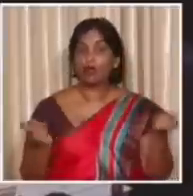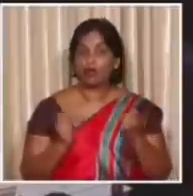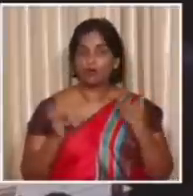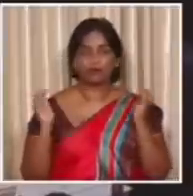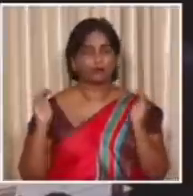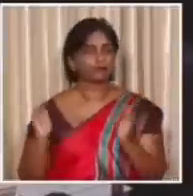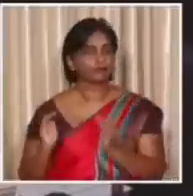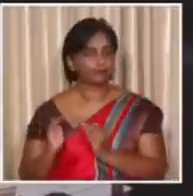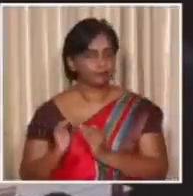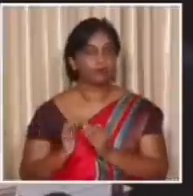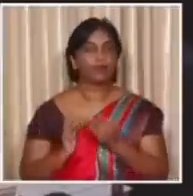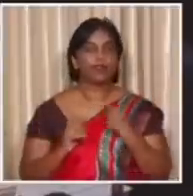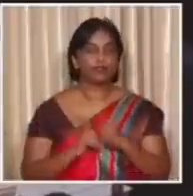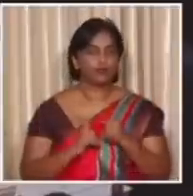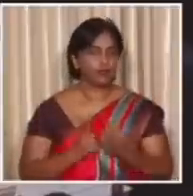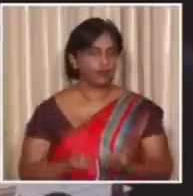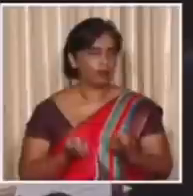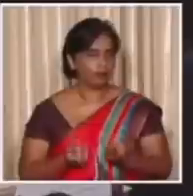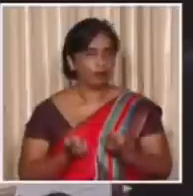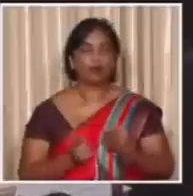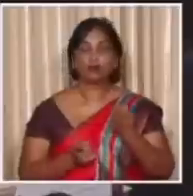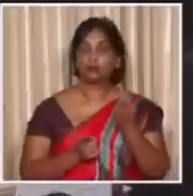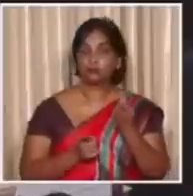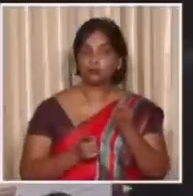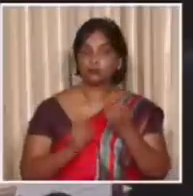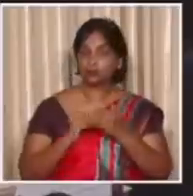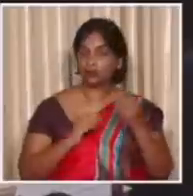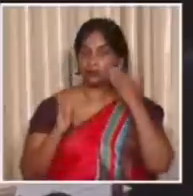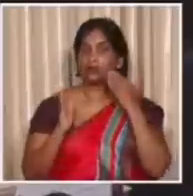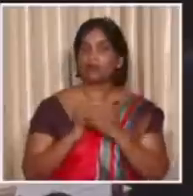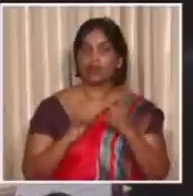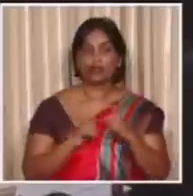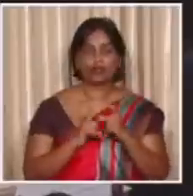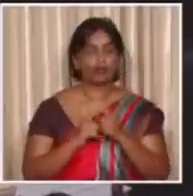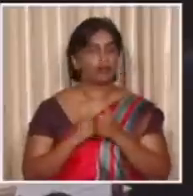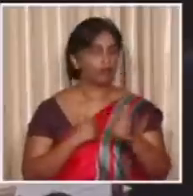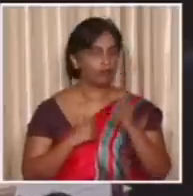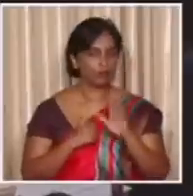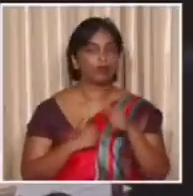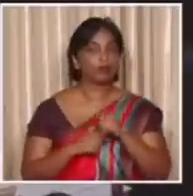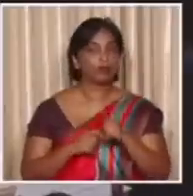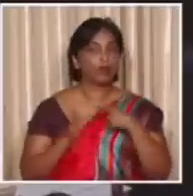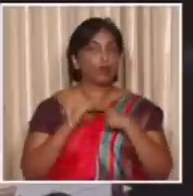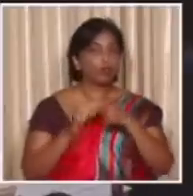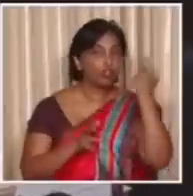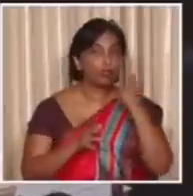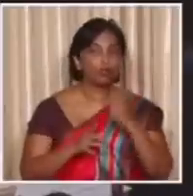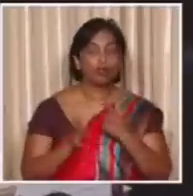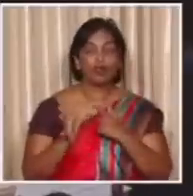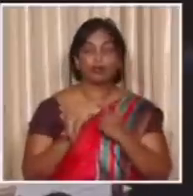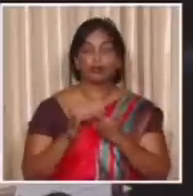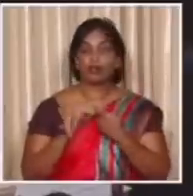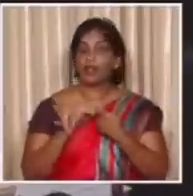ಅಕುಲುನ ಅಕಿಲ್ ನಿಸಾ ಅಪಿ ಡಾಲರ್ ಹಿಗಿಯಕ್ ಆವ ಆರ್ಥಿಕ ದೇಹೇ ಪ್ರಶ್ನೆಯಕ್ ಮತ ತಮ ಮೇ ಡಾಲರ್ ಹಿಗಿಯ ತಿಬಿನ್ ಹೇಬೆ ಉತ್ತರ ಹೊಯನ್ನ ಮುಕದ್ದ ಅಕೌಂಟ್ ಎಕಟ